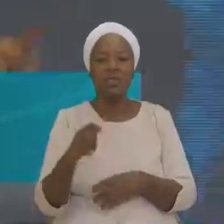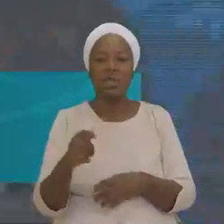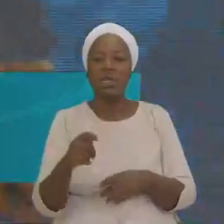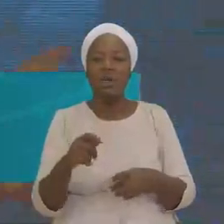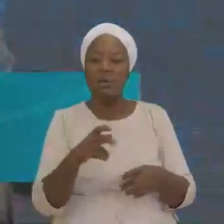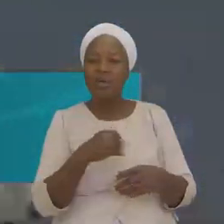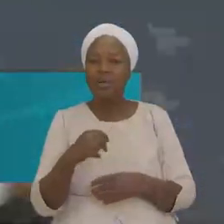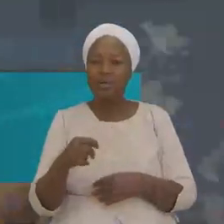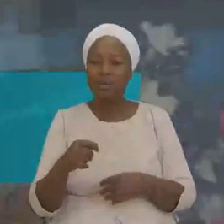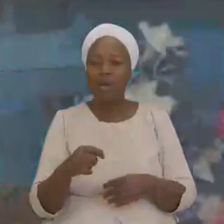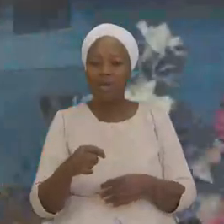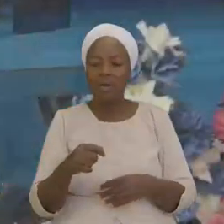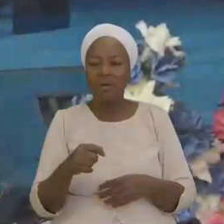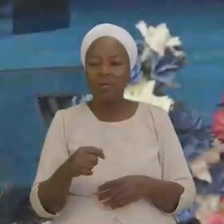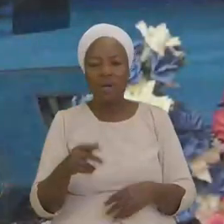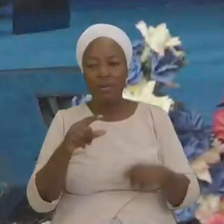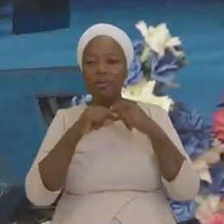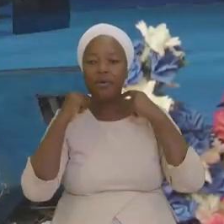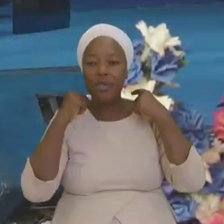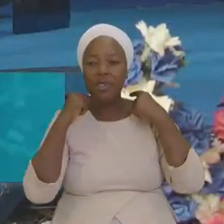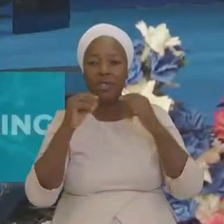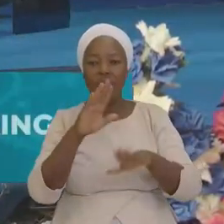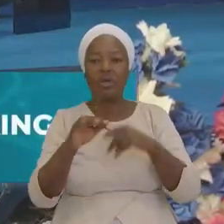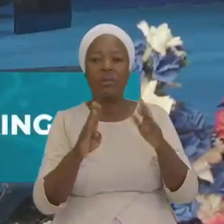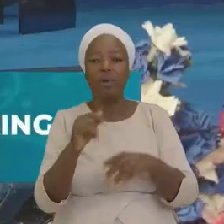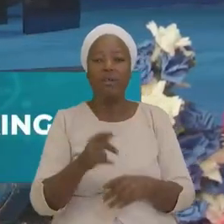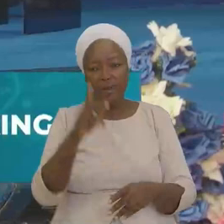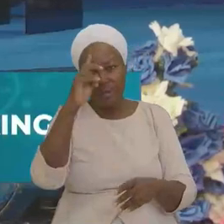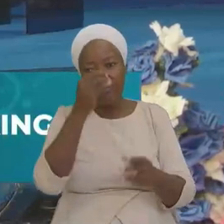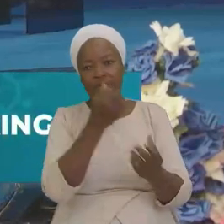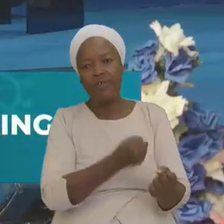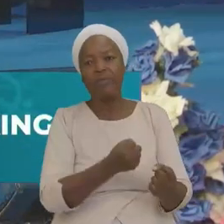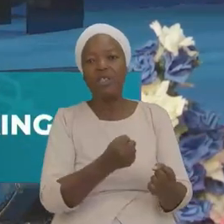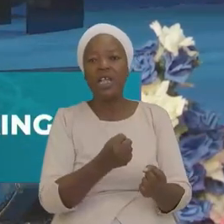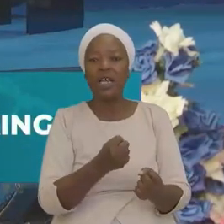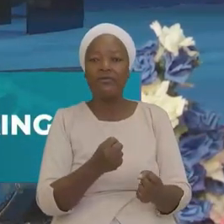Régner avec Jésus, le prince, en marchant par la foi.